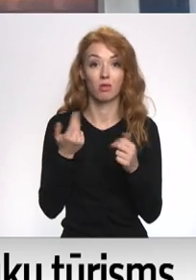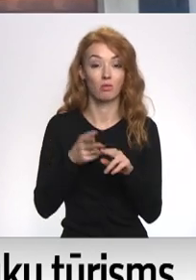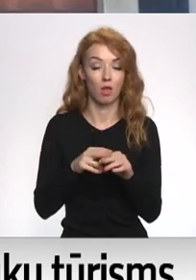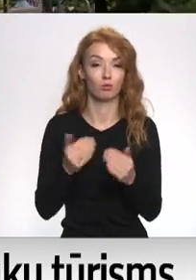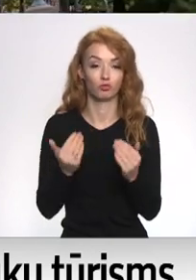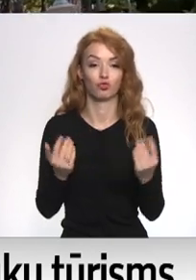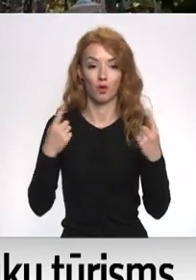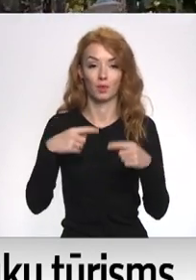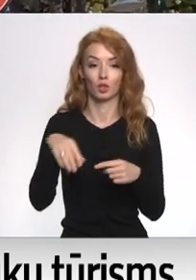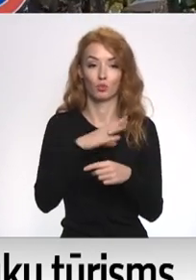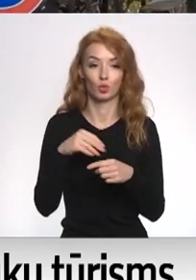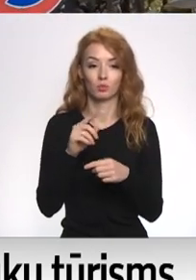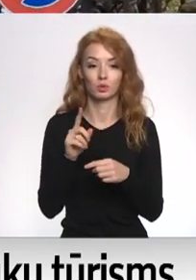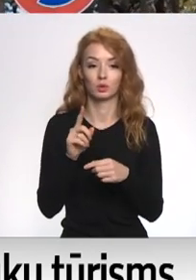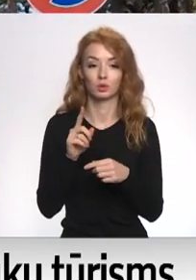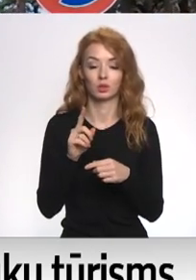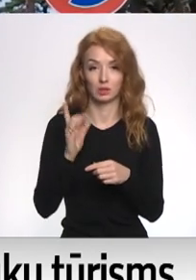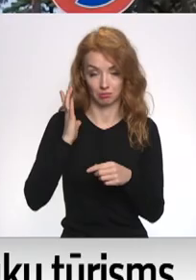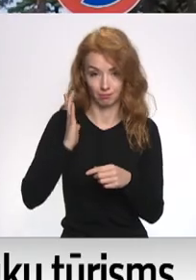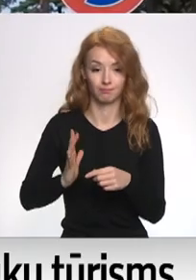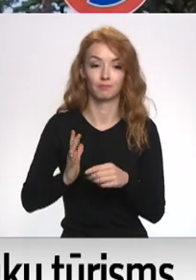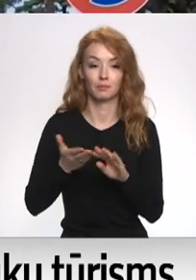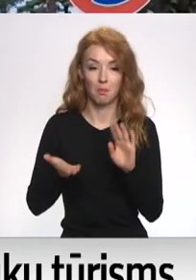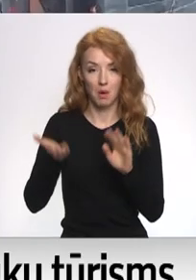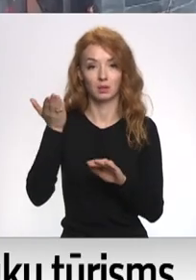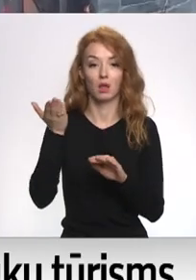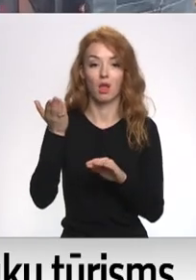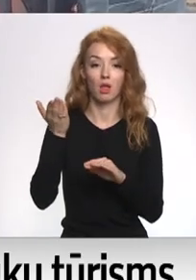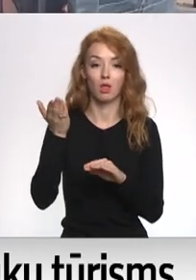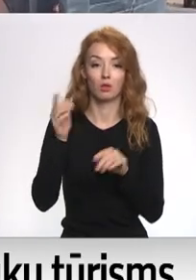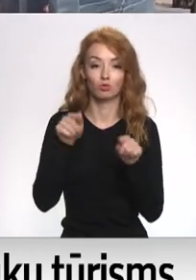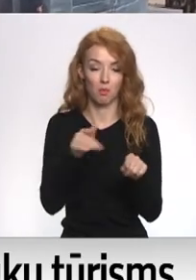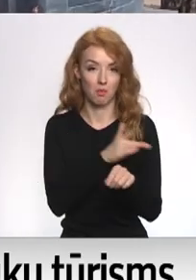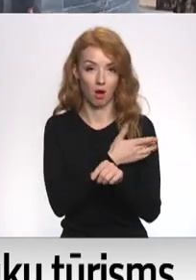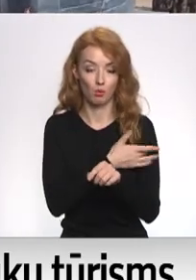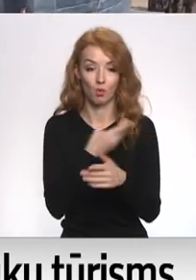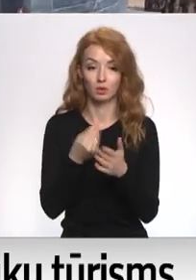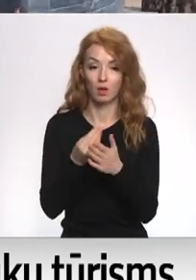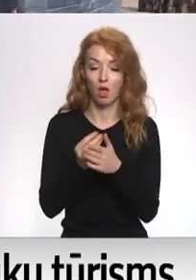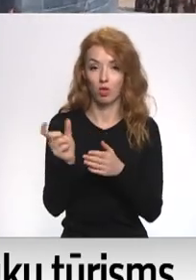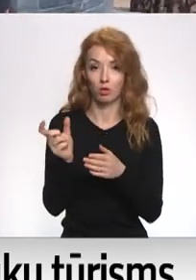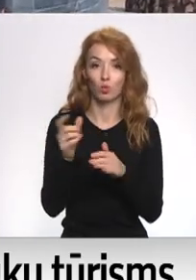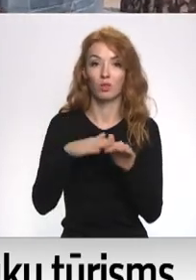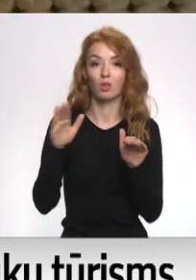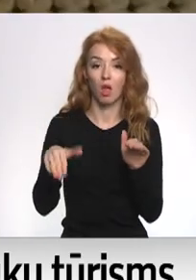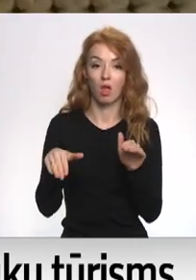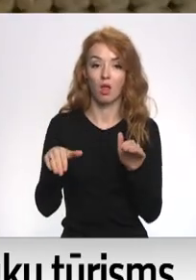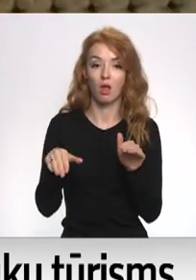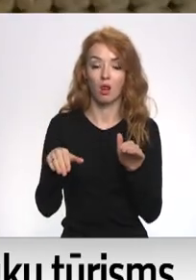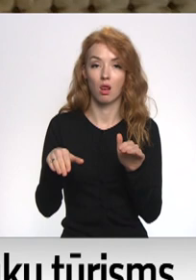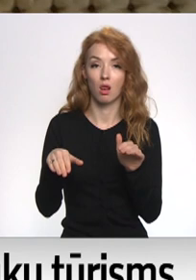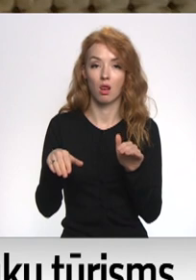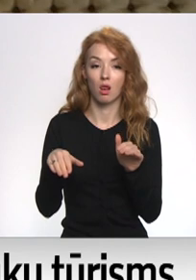Šobrīd mums ir vienkārši, mēs esam spiesti celt nedaudz šo pakalpojumu cenu dēļ šī